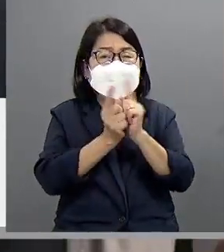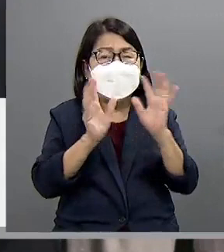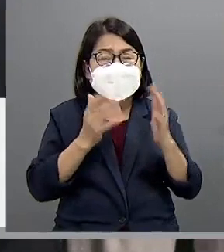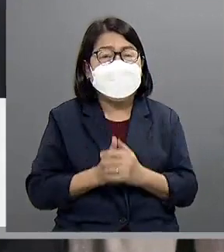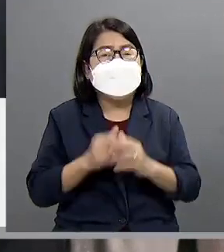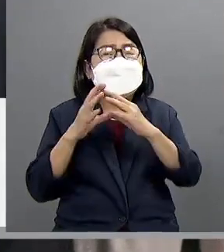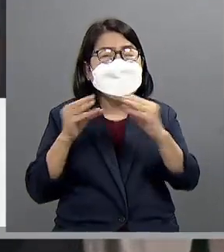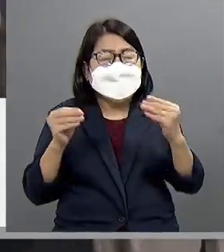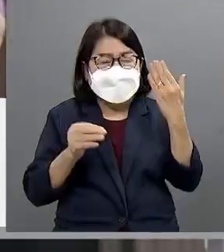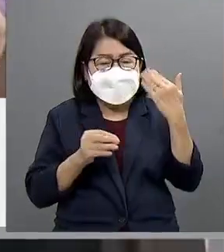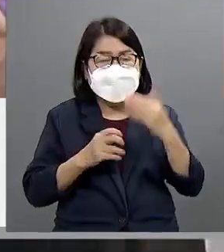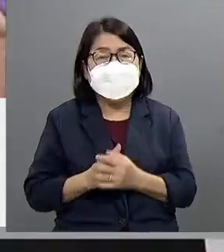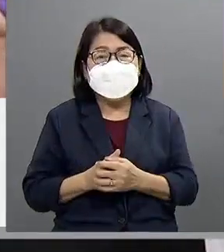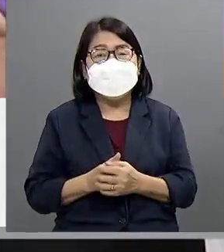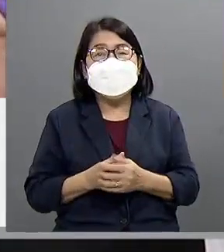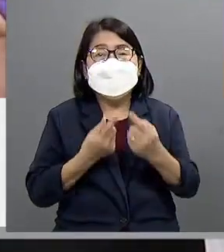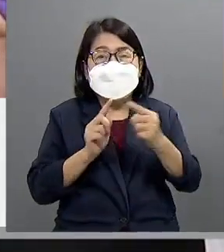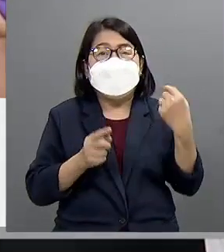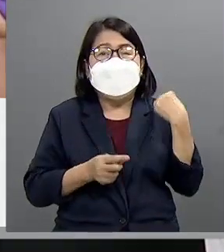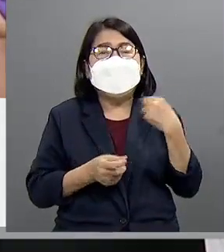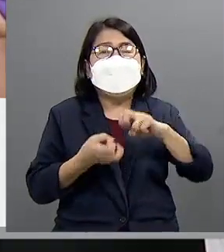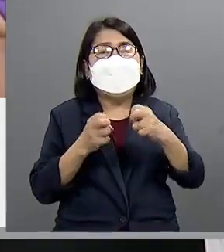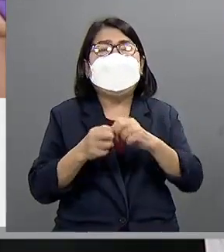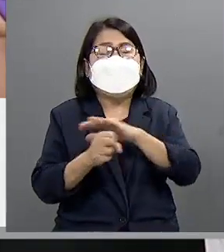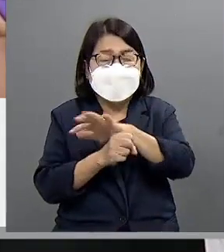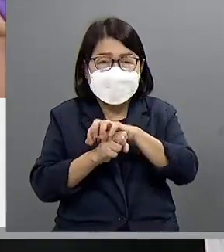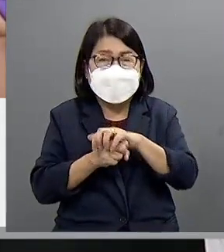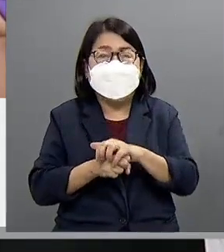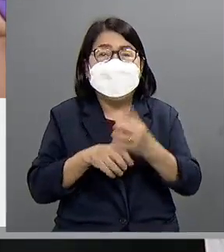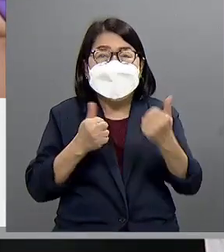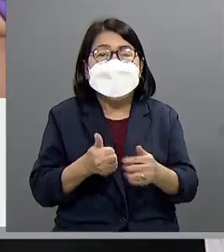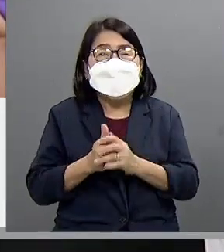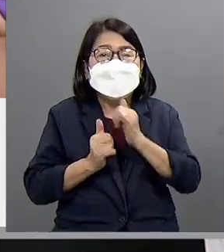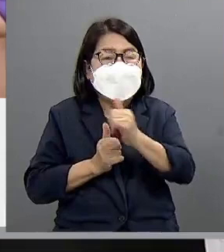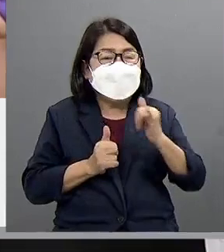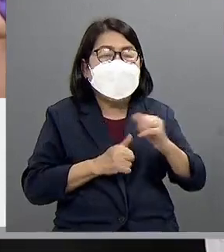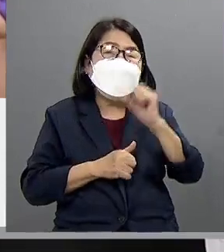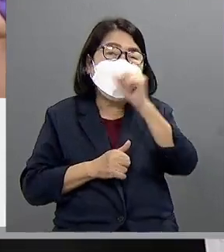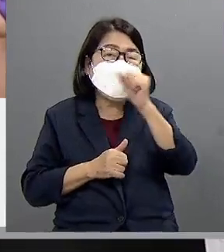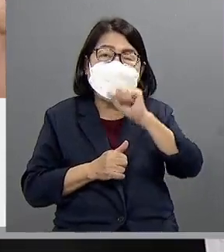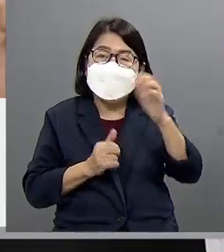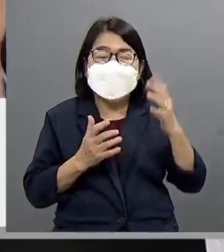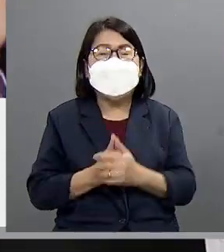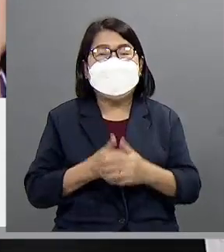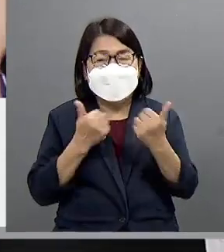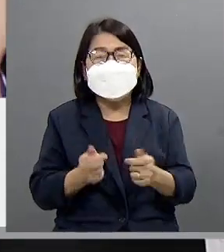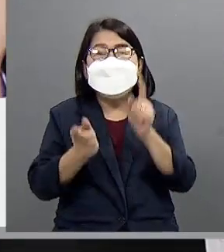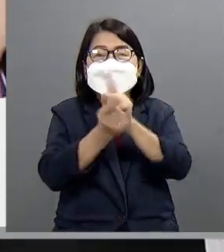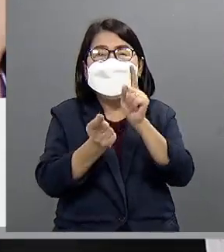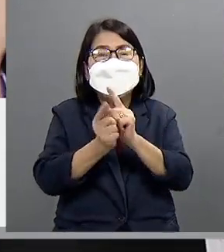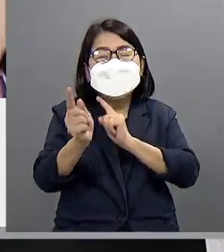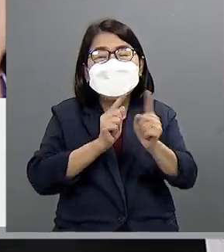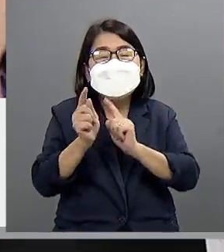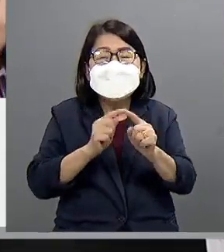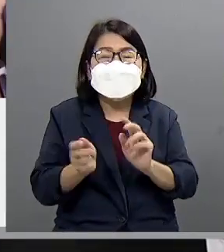แล้วแต่ก็เจอพิษโควิด-19 ต่อเนื่องค่ะจนแทบไม่ได้ออกอีเวนต์ก็เลยจะได้คุยกับแฟนคลับทางโซเชียลมีเดียเป็นส่วนใหญ่นะคะซึ่ง